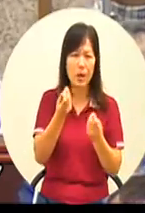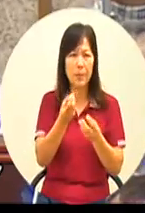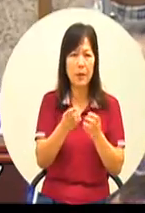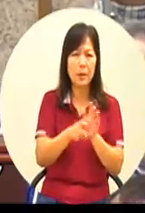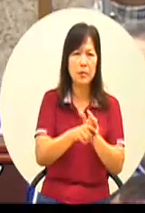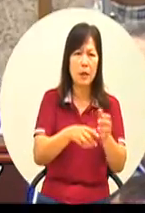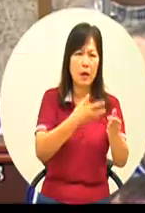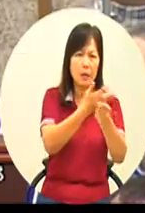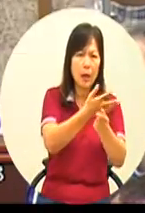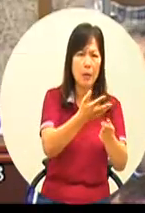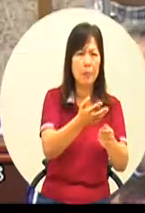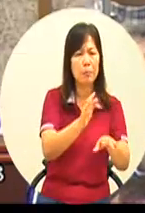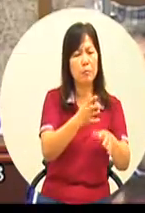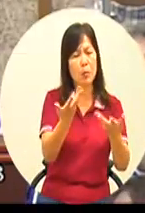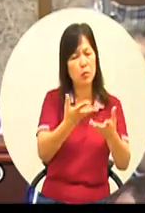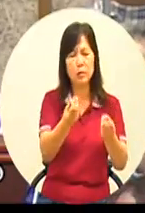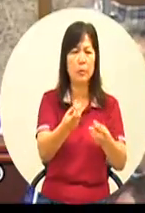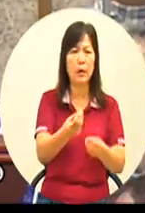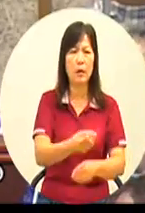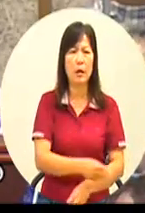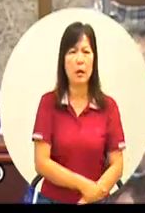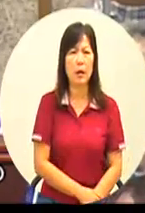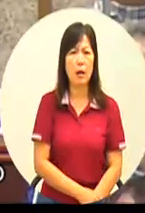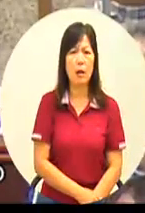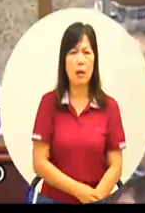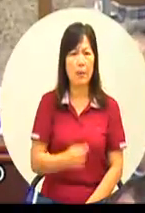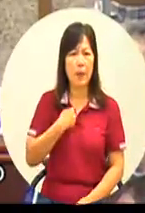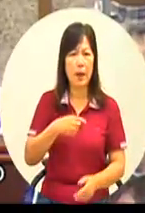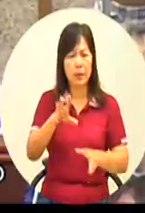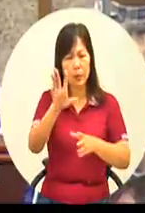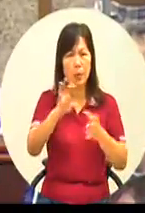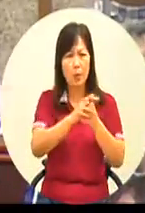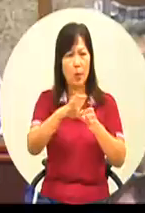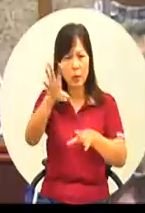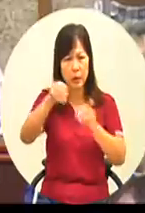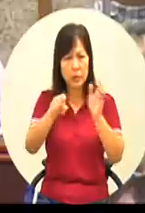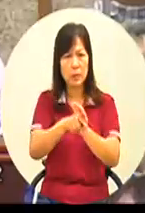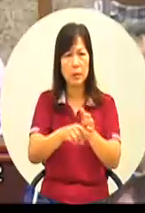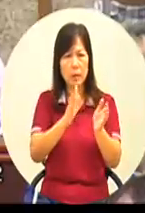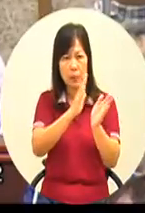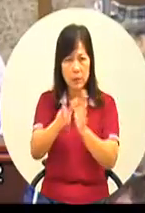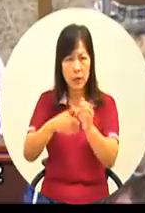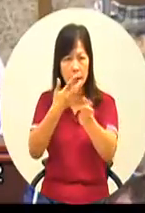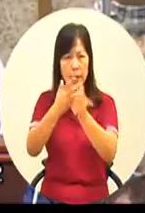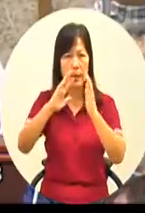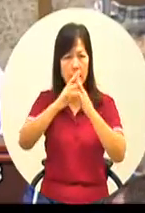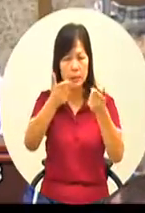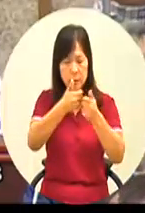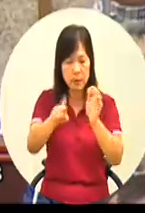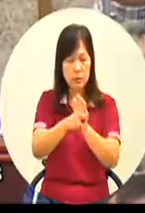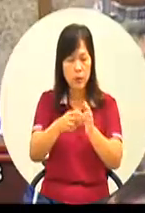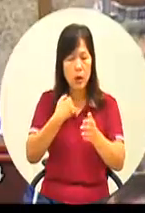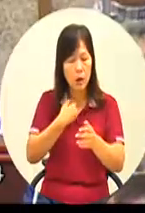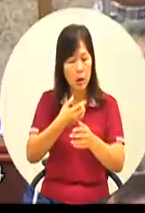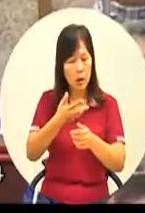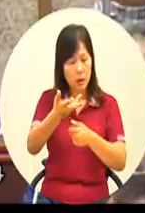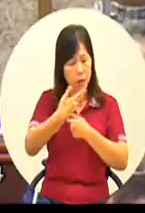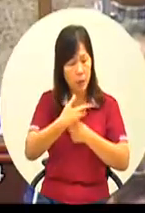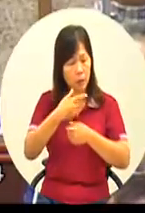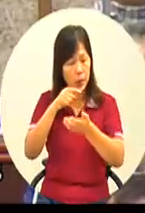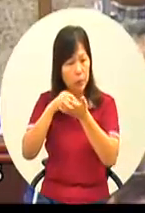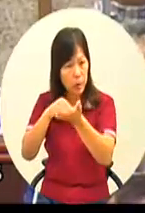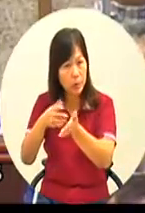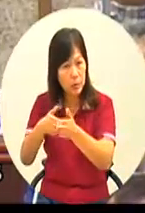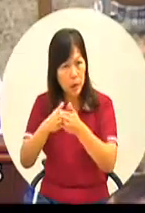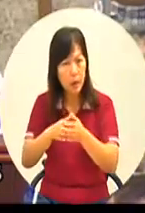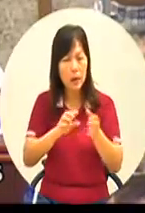没有送。 如果你觉得没有违法，没关系， 我 质疑嘛， 我会把相关部分整理给议员这边了解。 是，由我来受吗？ 他基本上